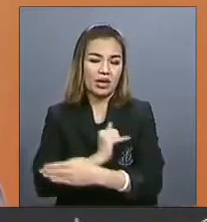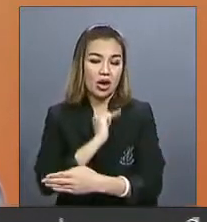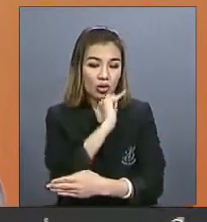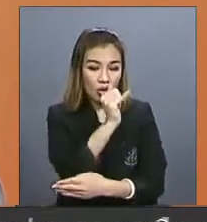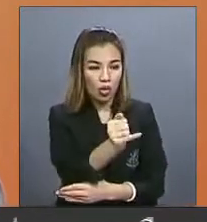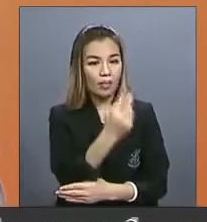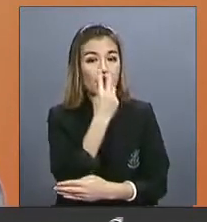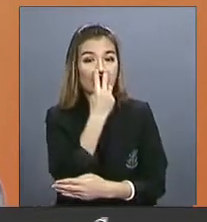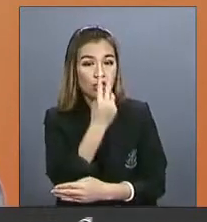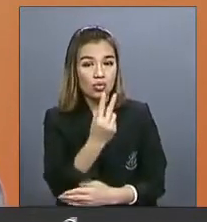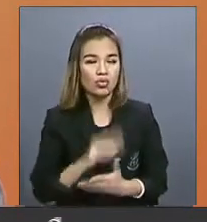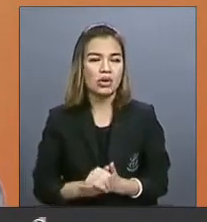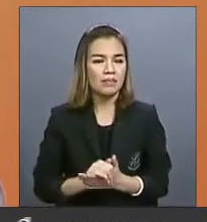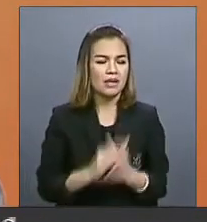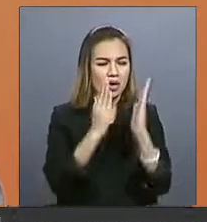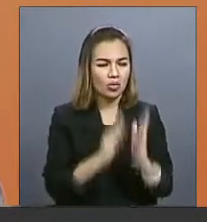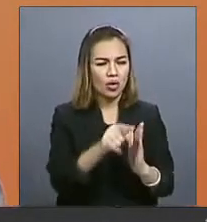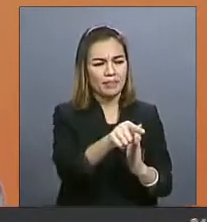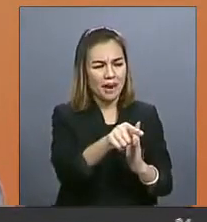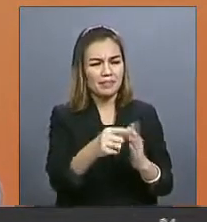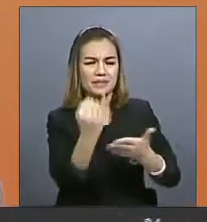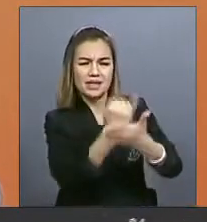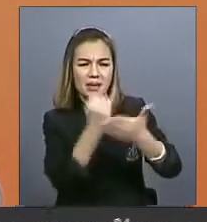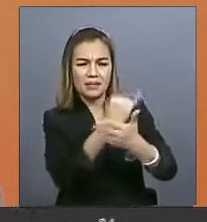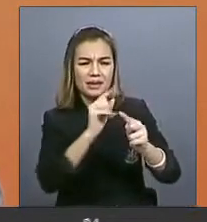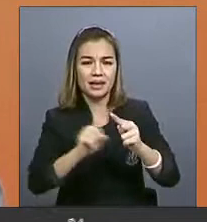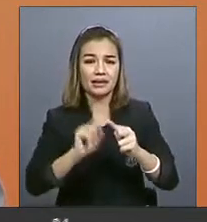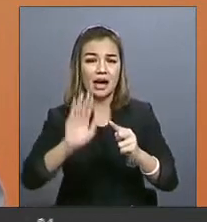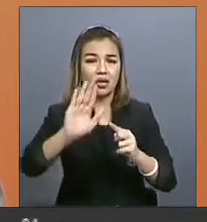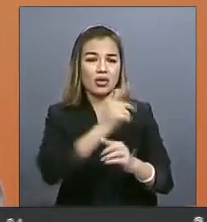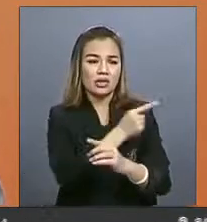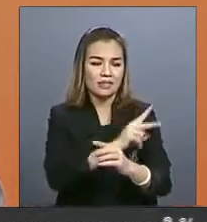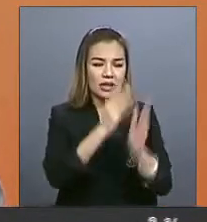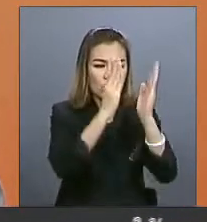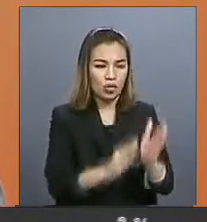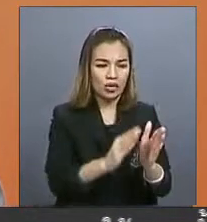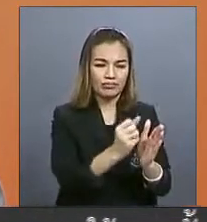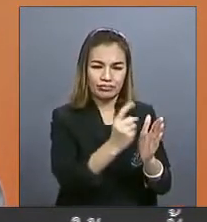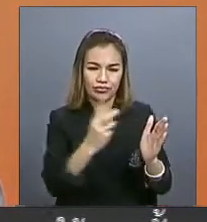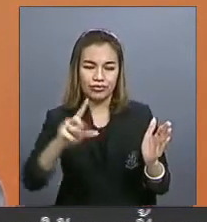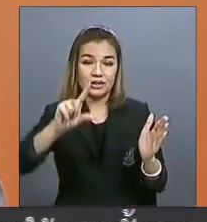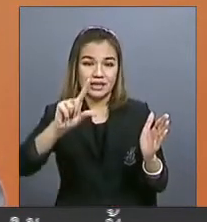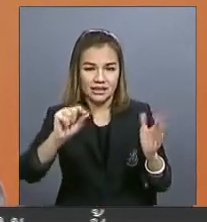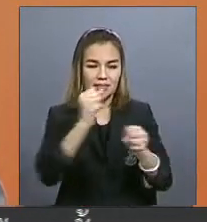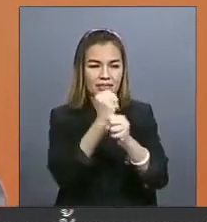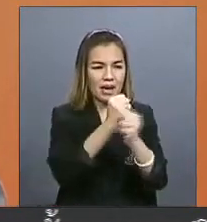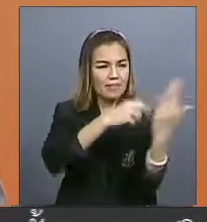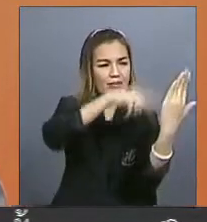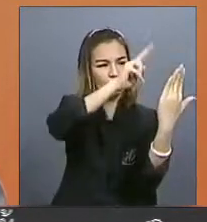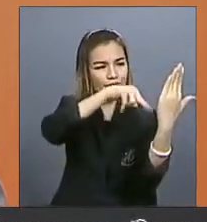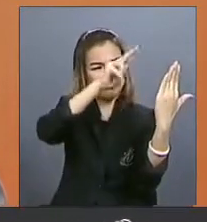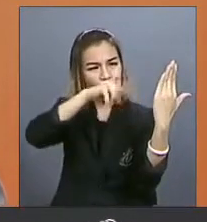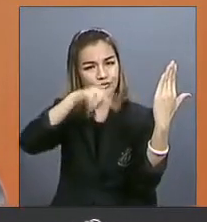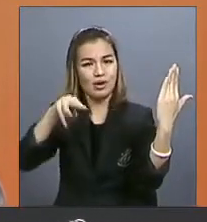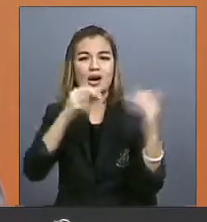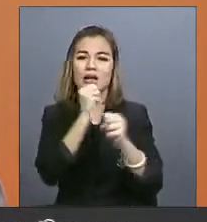ซั่น2ครับโดยรวบรวมศิลปินที่เป็นเยาวชนจังหวัดภูเก็ตกว่า20คนร่วมกันสร้างสรรค์ผลงานศิลปะแล้วก็เป็นการ